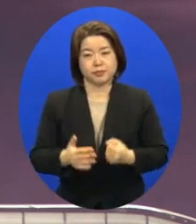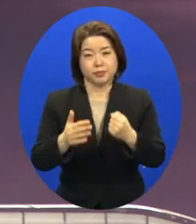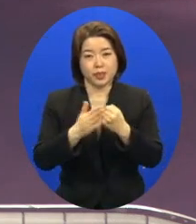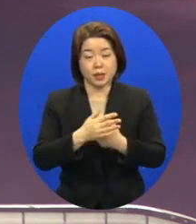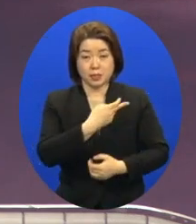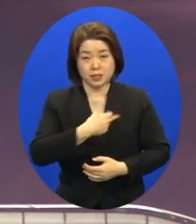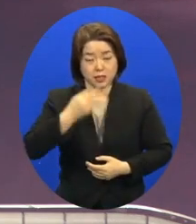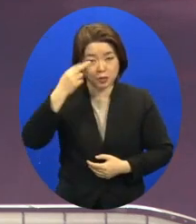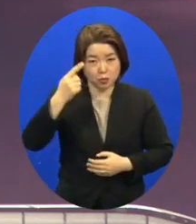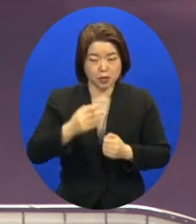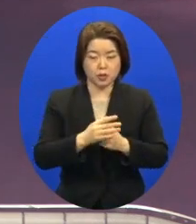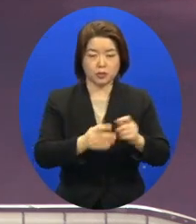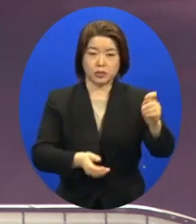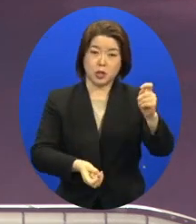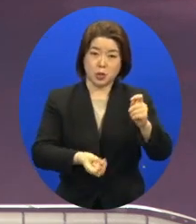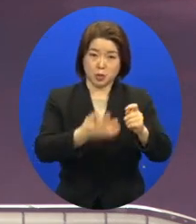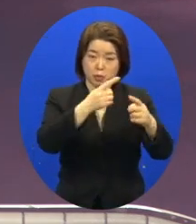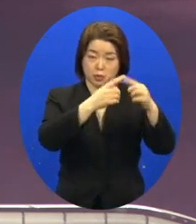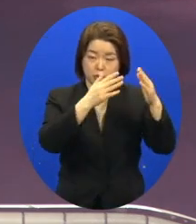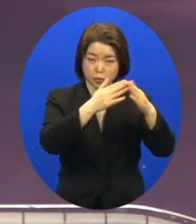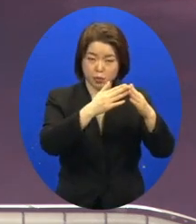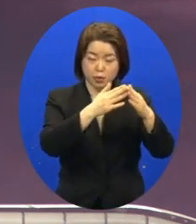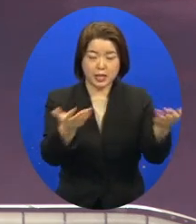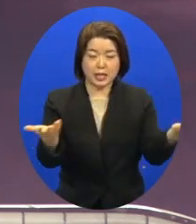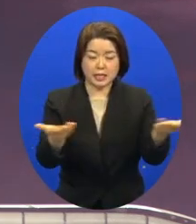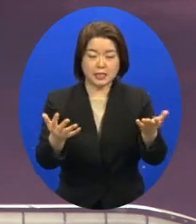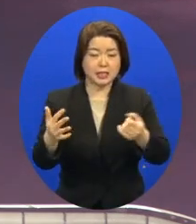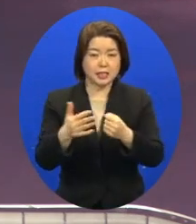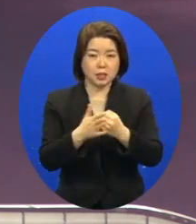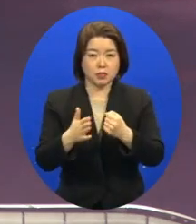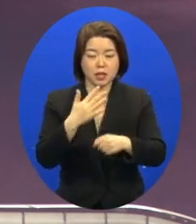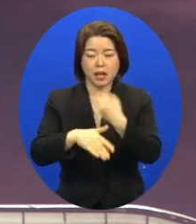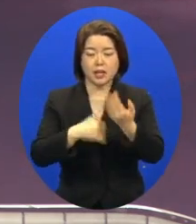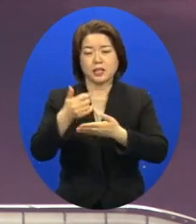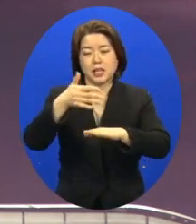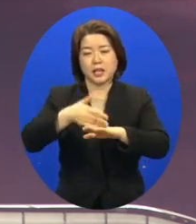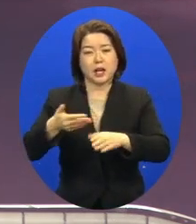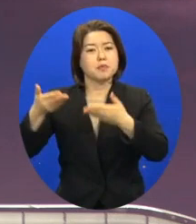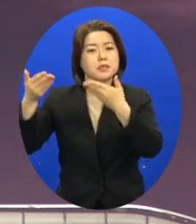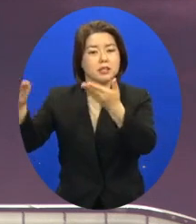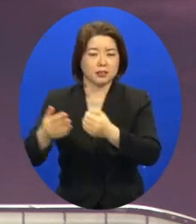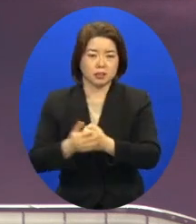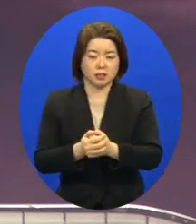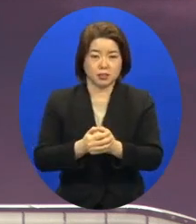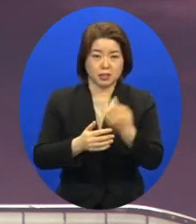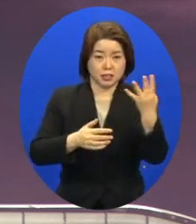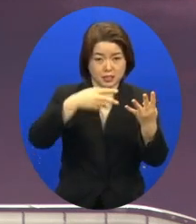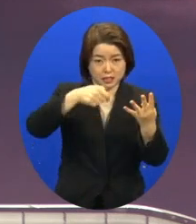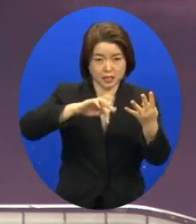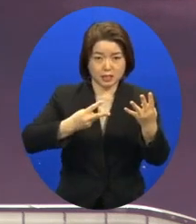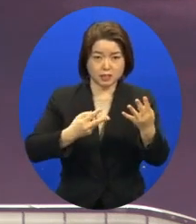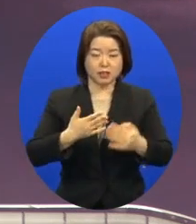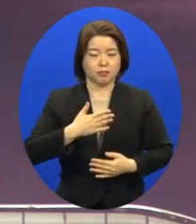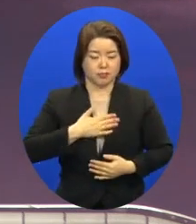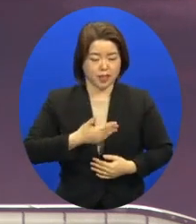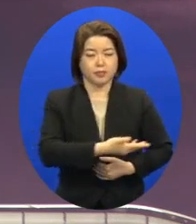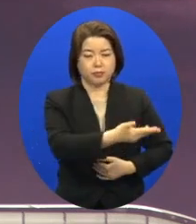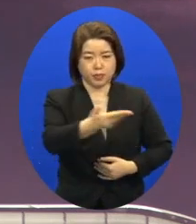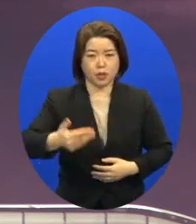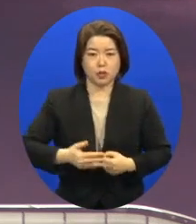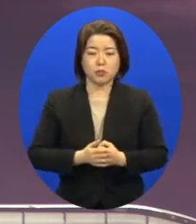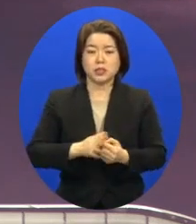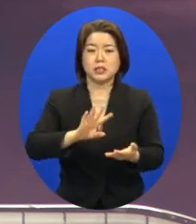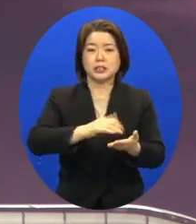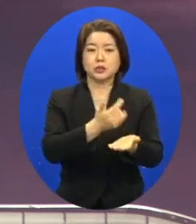바울은 고린도 교회 일로 하나님께 감사를 드렸던 겁니다. 4절에 이렇게 말씀합니다. 나는 여러분이